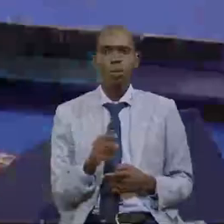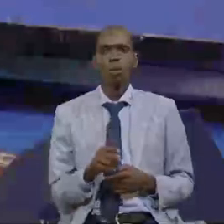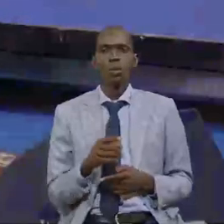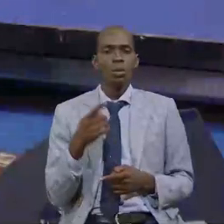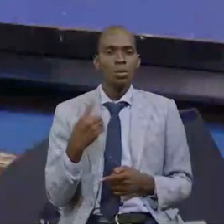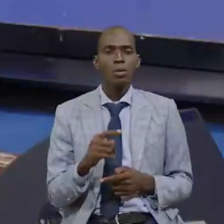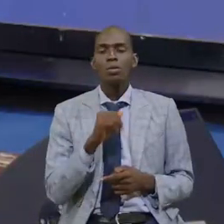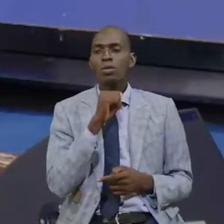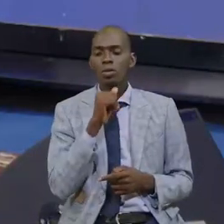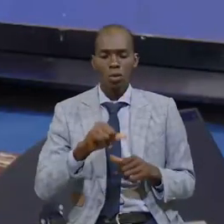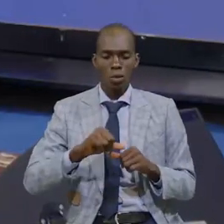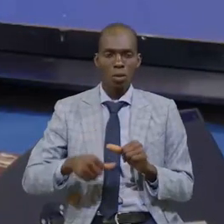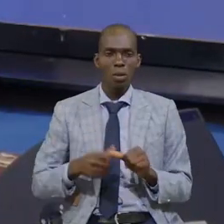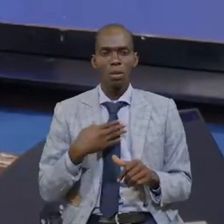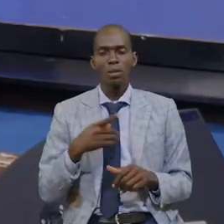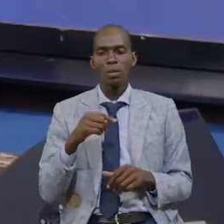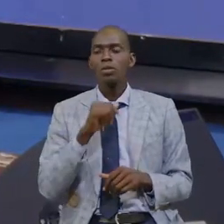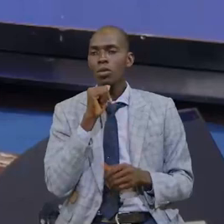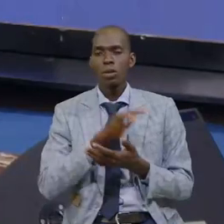ni impur.